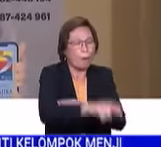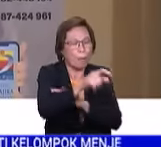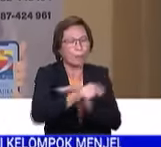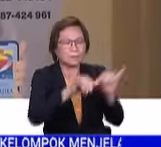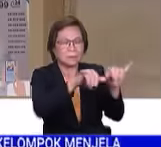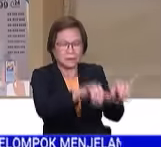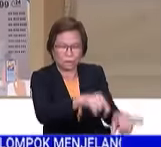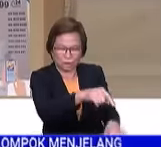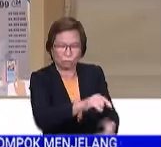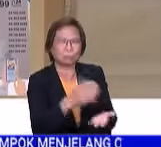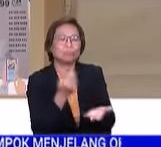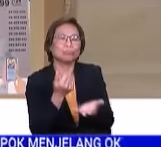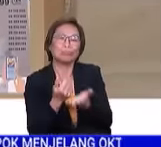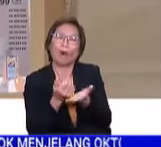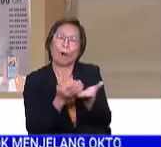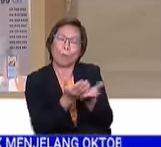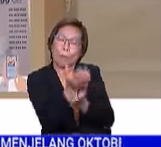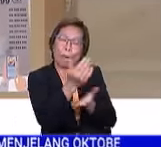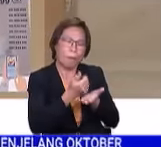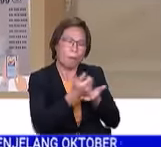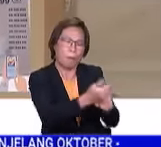terlibat.